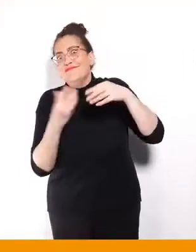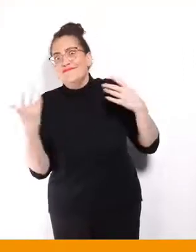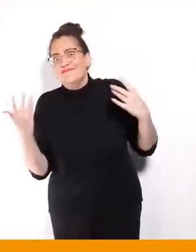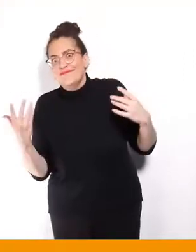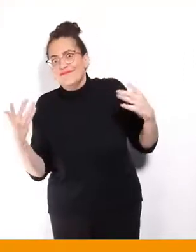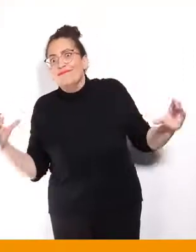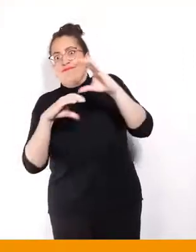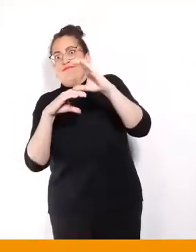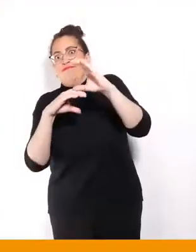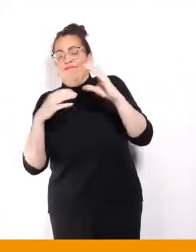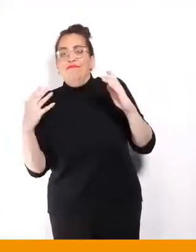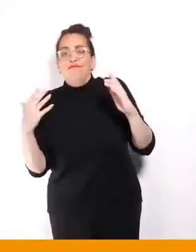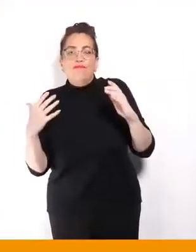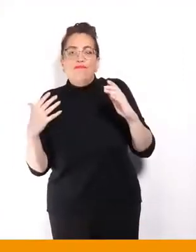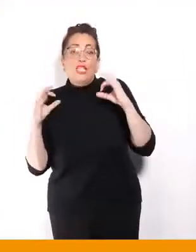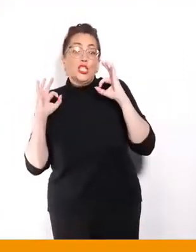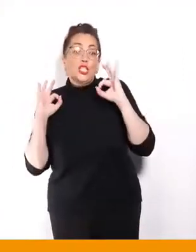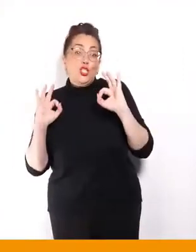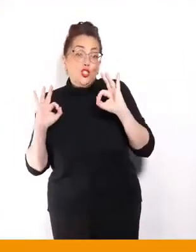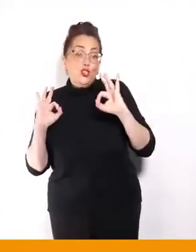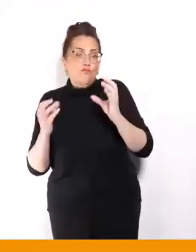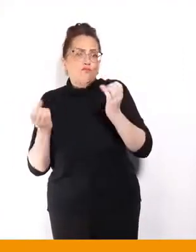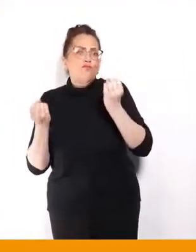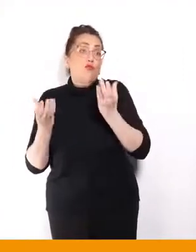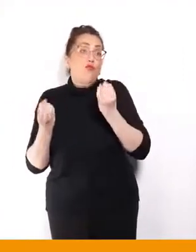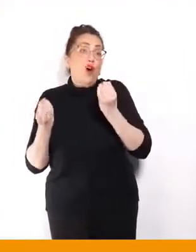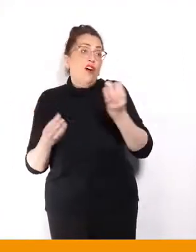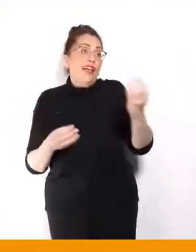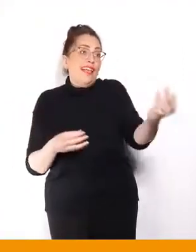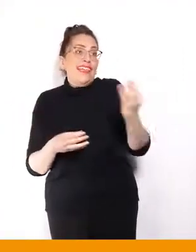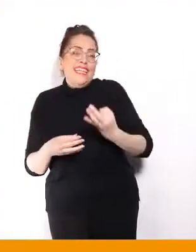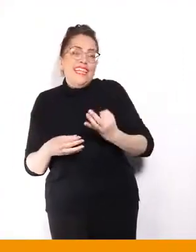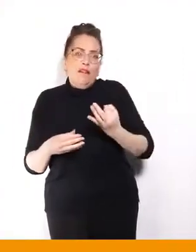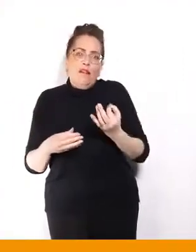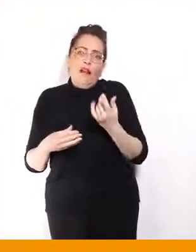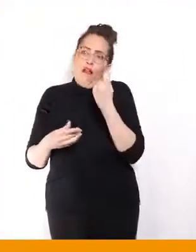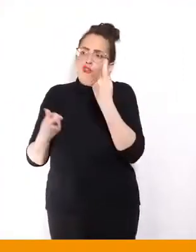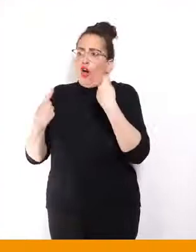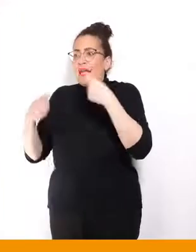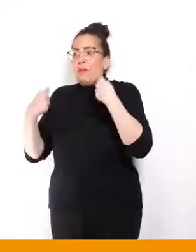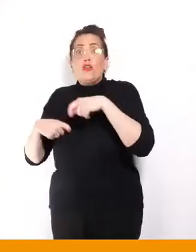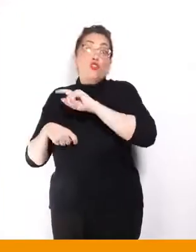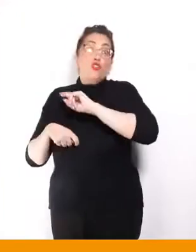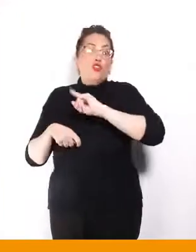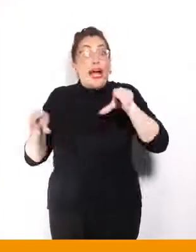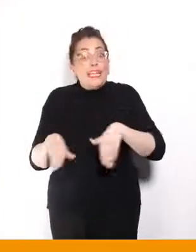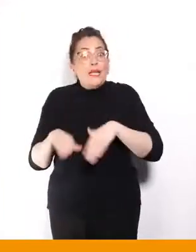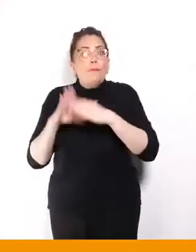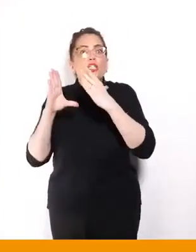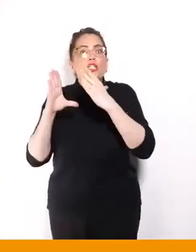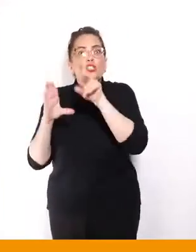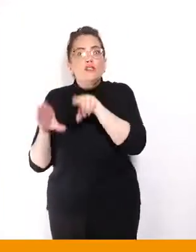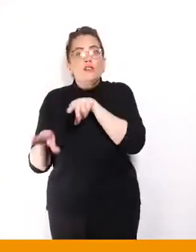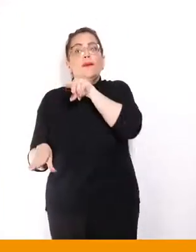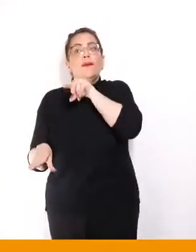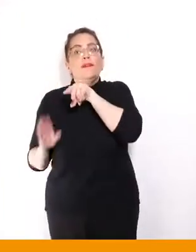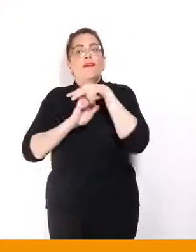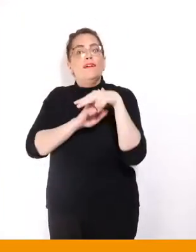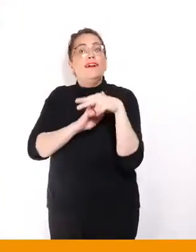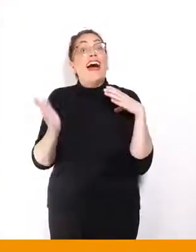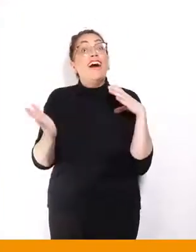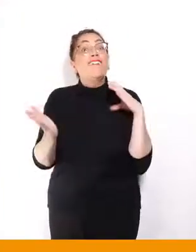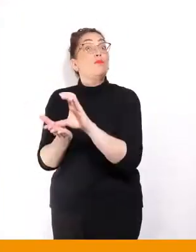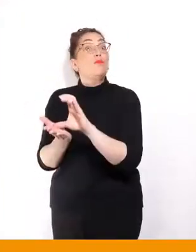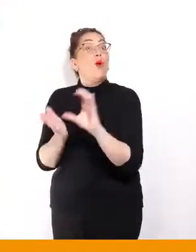souvent, et ça on partage, ce n'est pas des coûts, c'est un investissement. C'est des investissements. C'est des investissements. Si